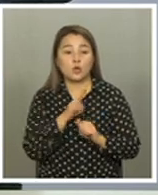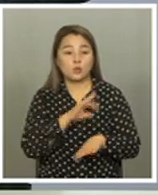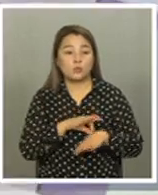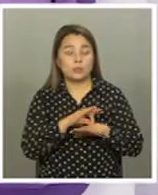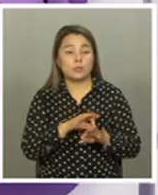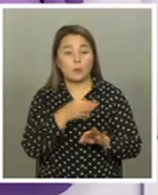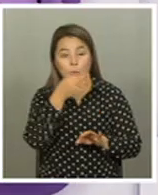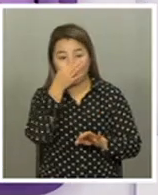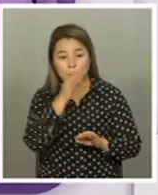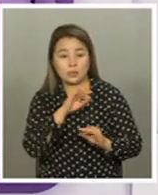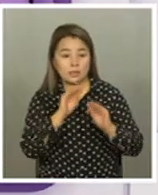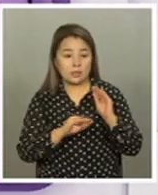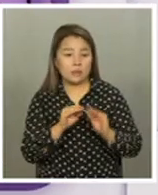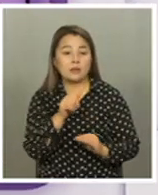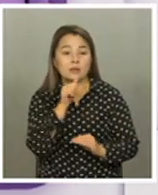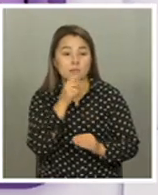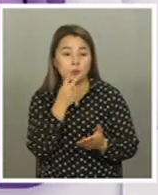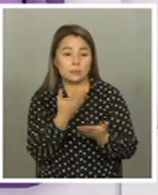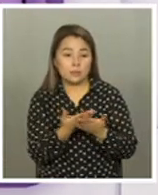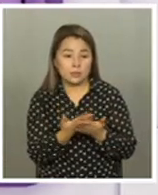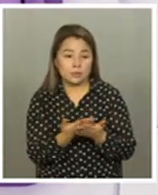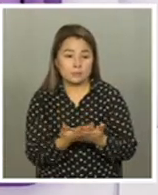боламыз.